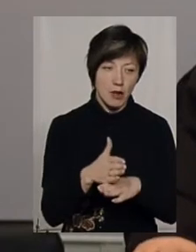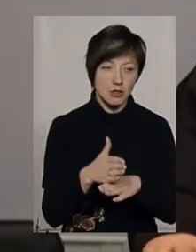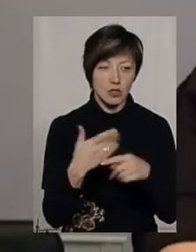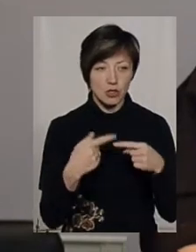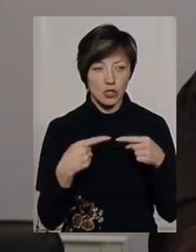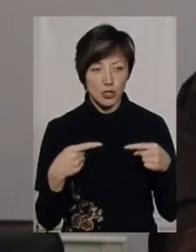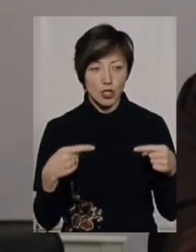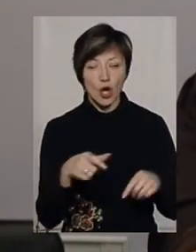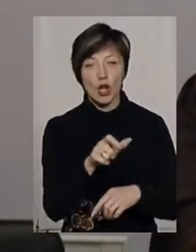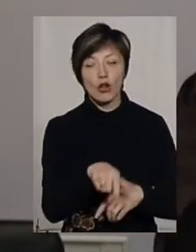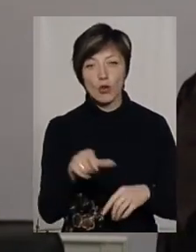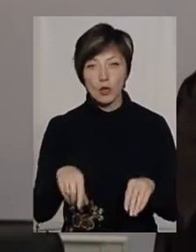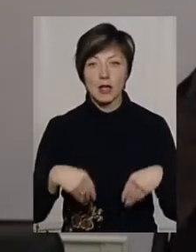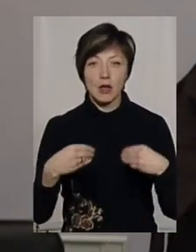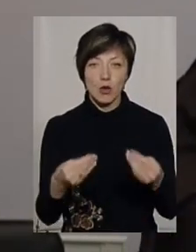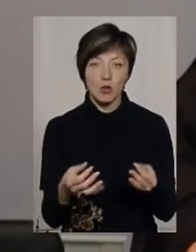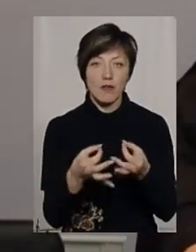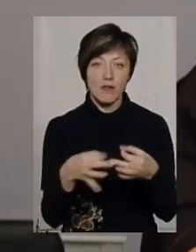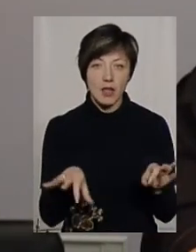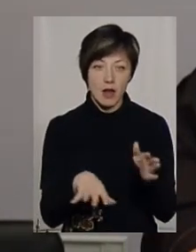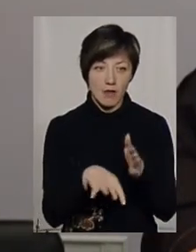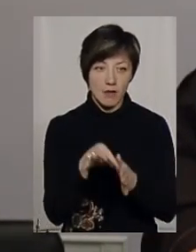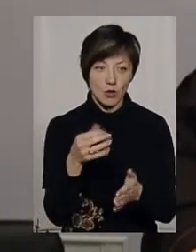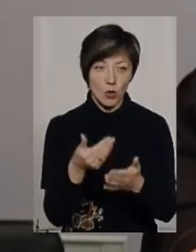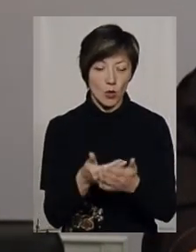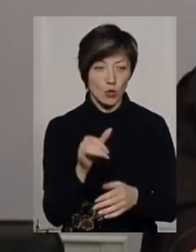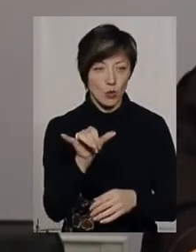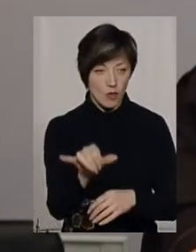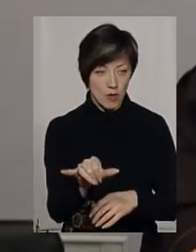щось. Людям дадуть вільний вибір. Ось у вас